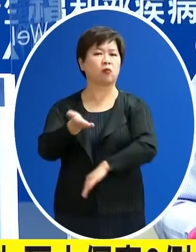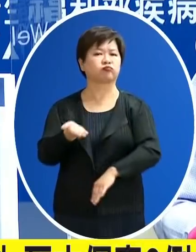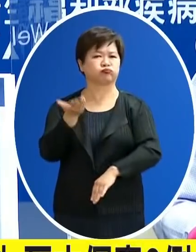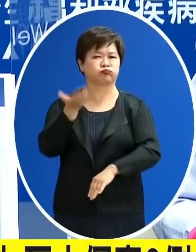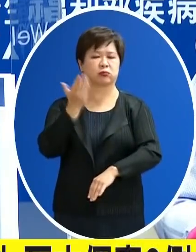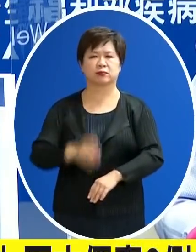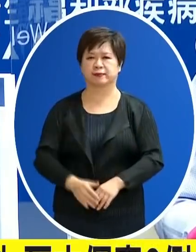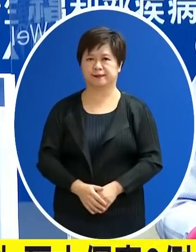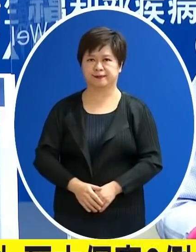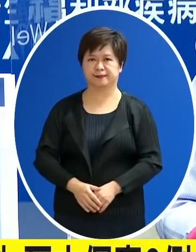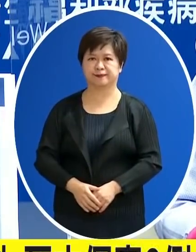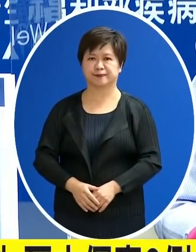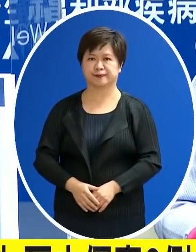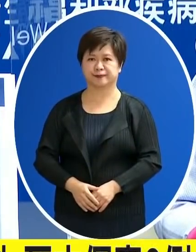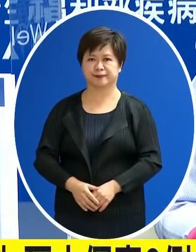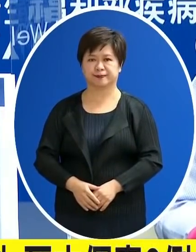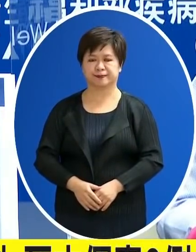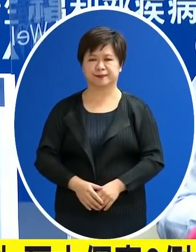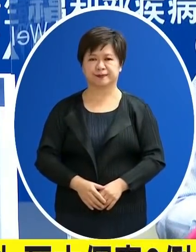人。